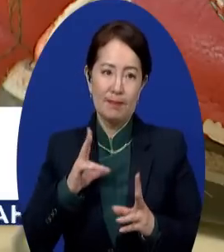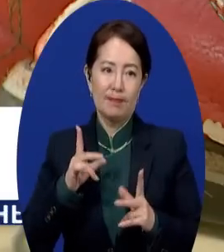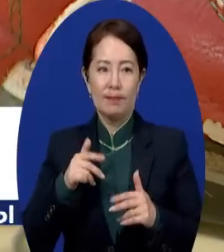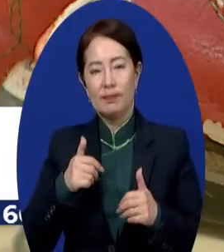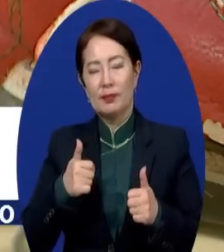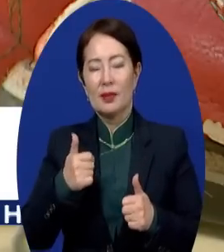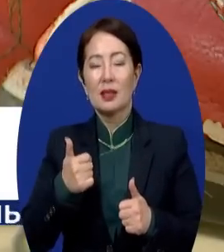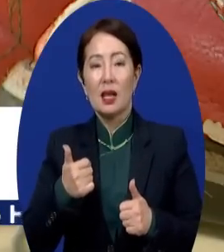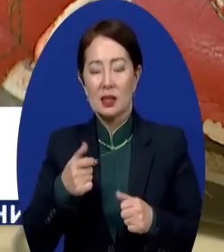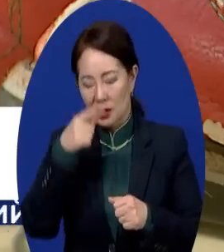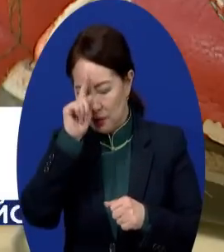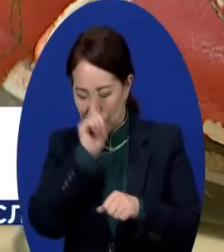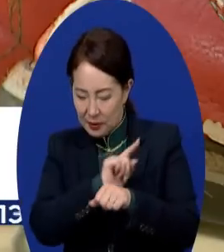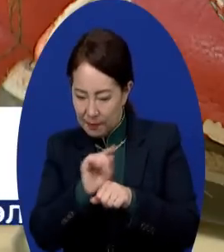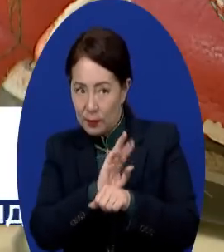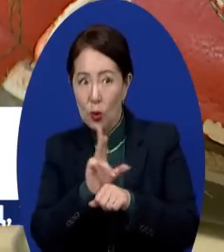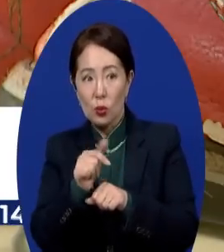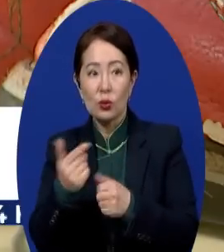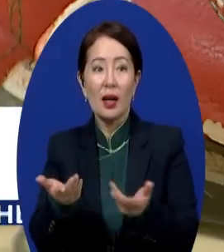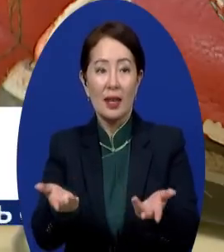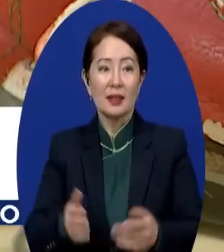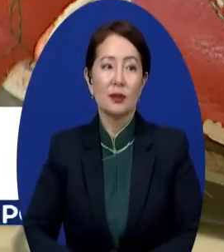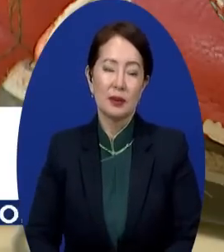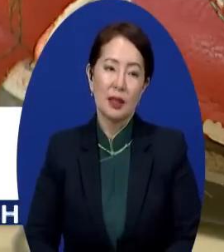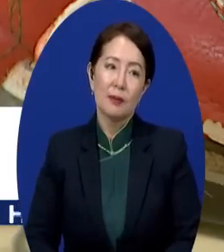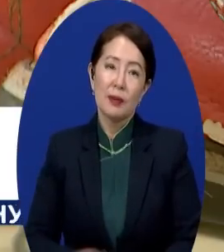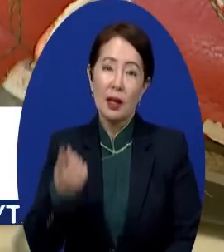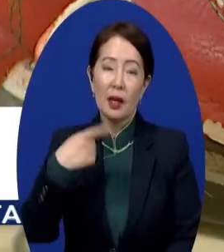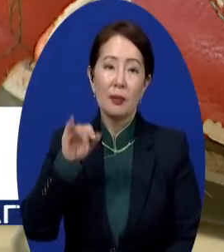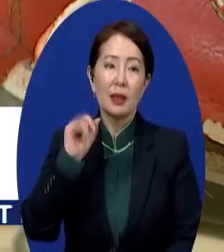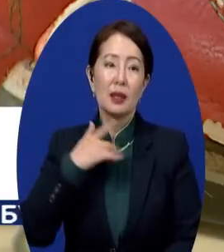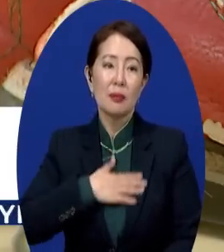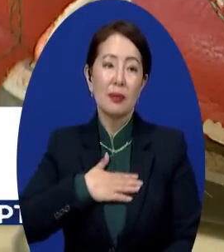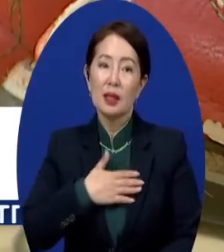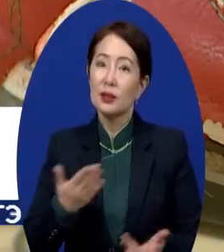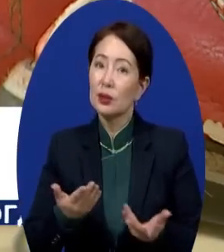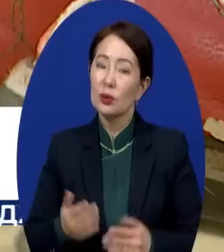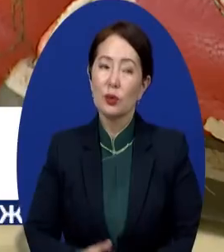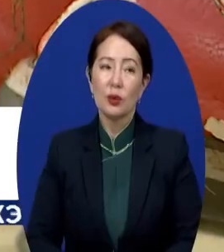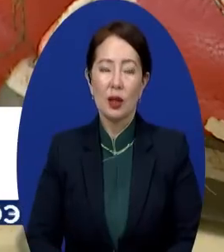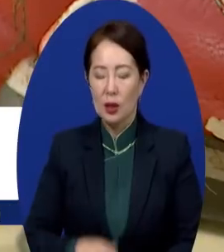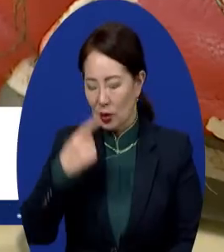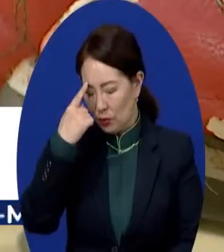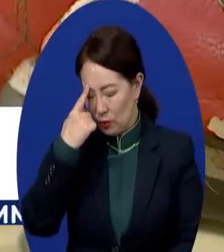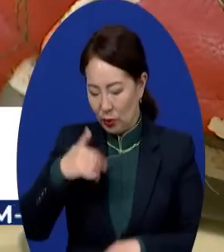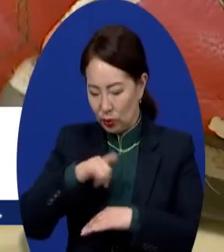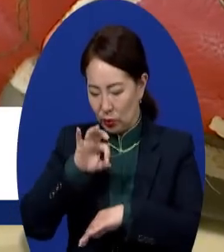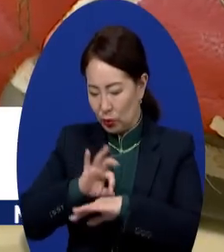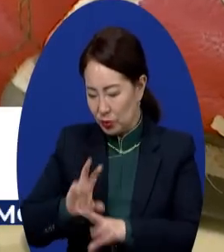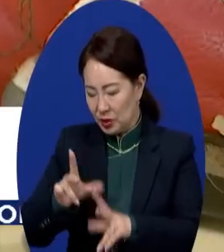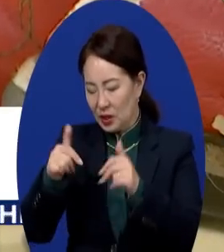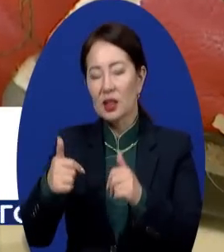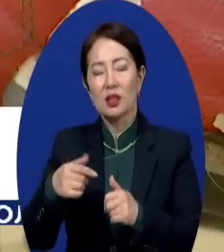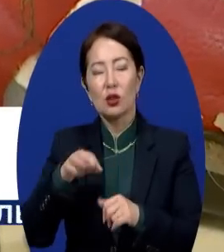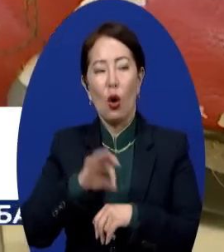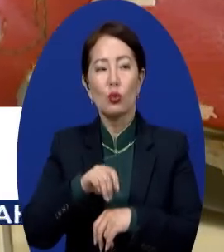сажирал эмчилгээнийхээ үр дүн аваад явчихна. Тэг юм хамгийн их баярсан юм нүгэ гэвэл бас Монголда өйдөгдөг эмчлэгддэг өвчин